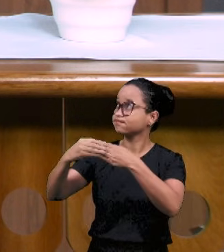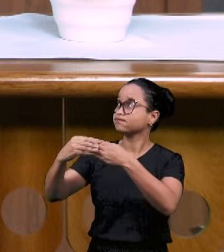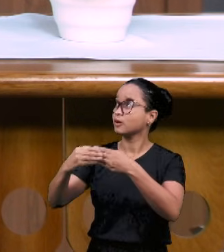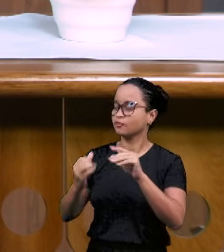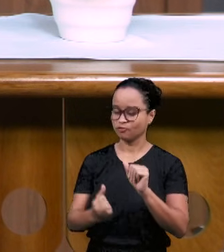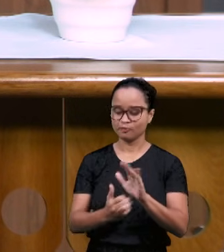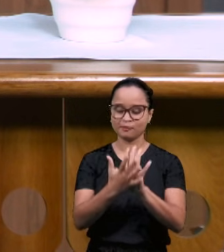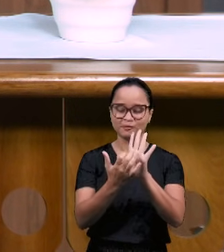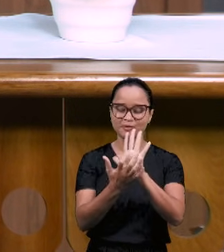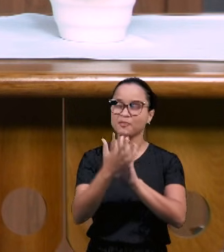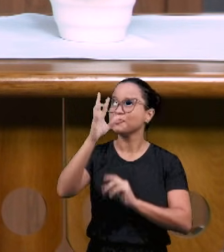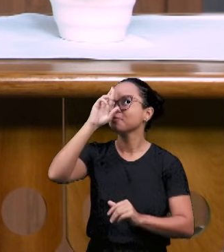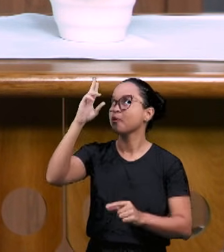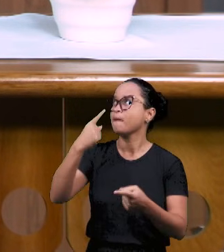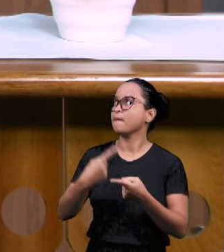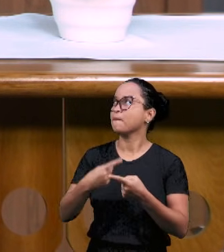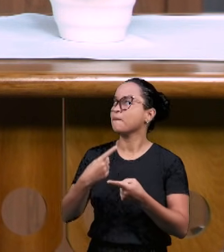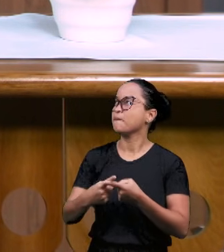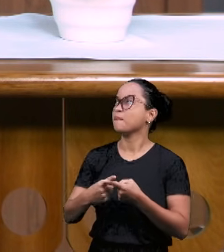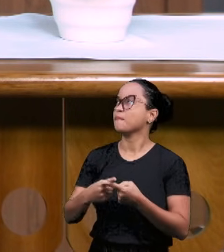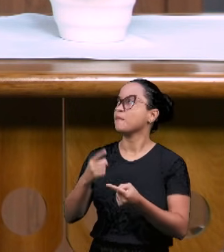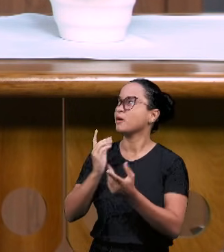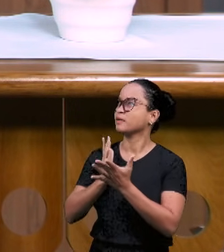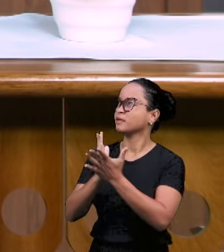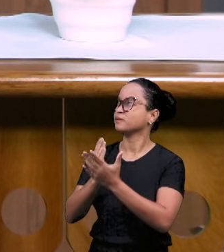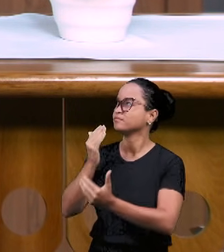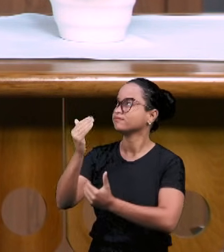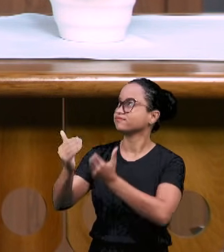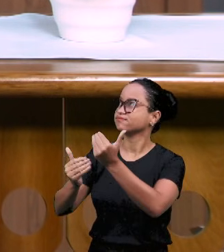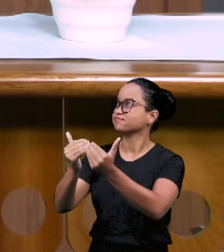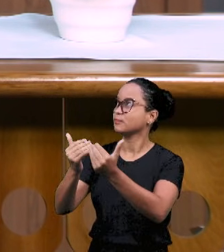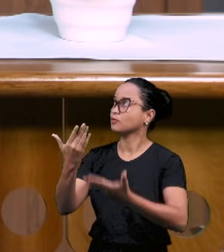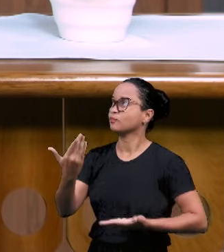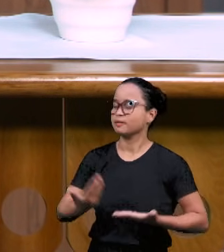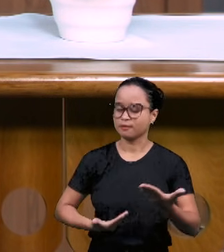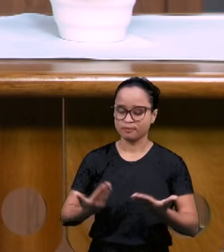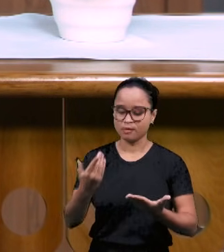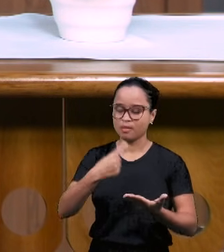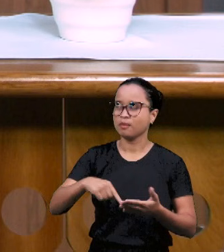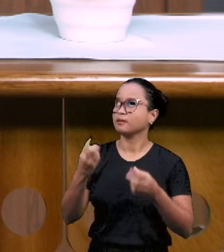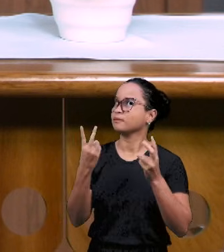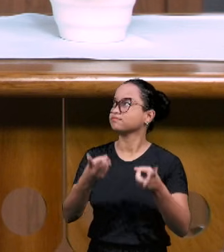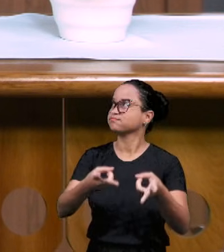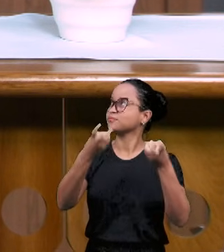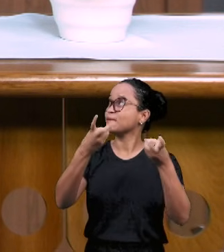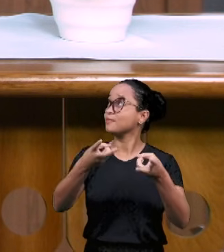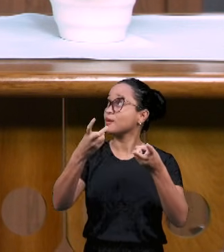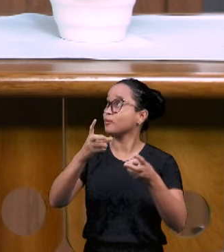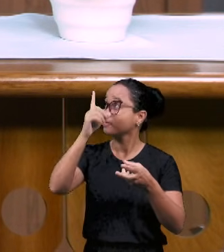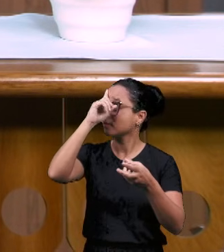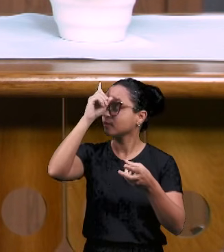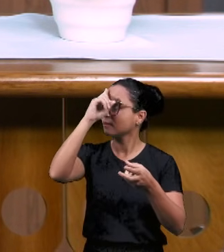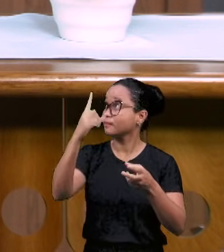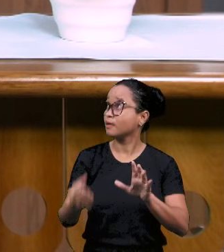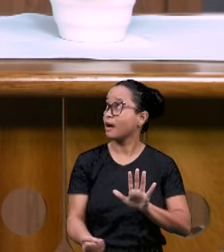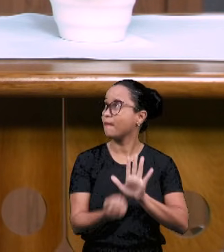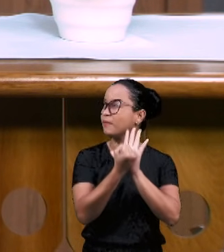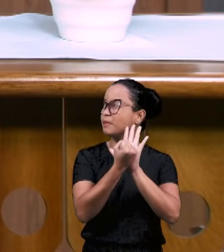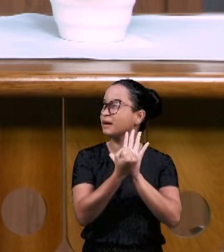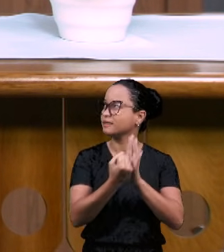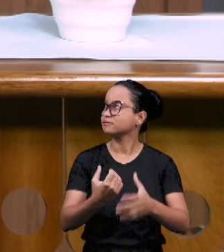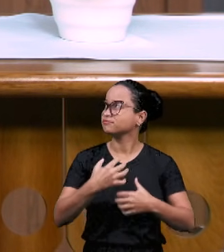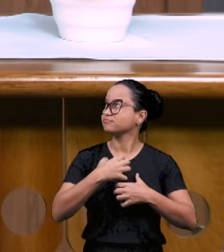que dans la marche du troupeau, nous pouvons nous apercevoir chaque jour, Seigneur, la marque de ta